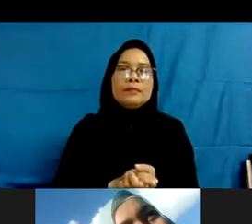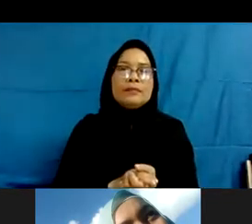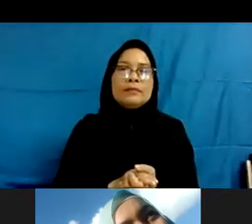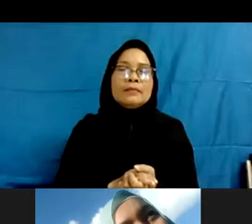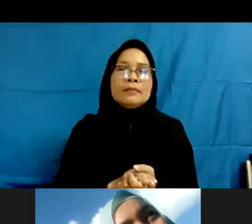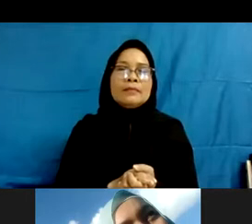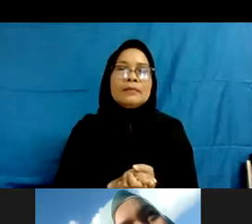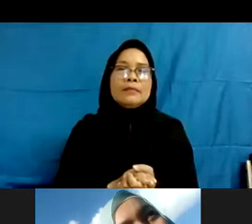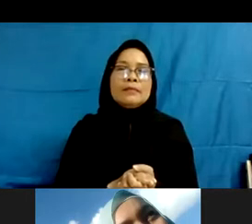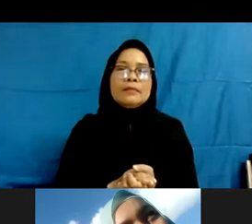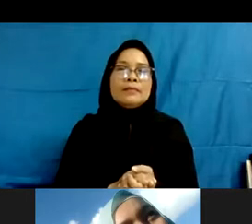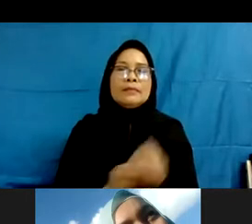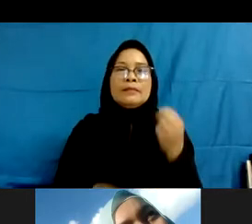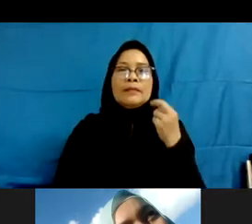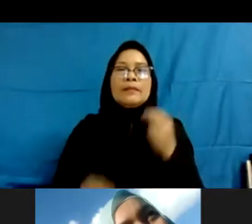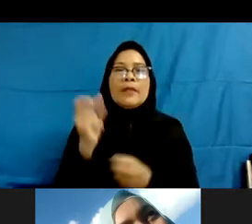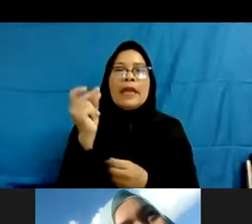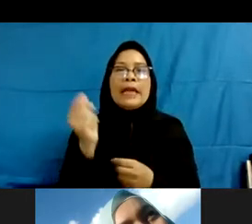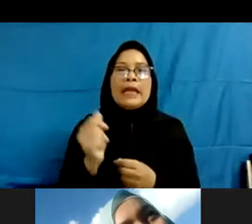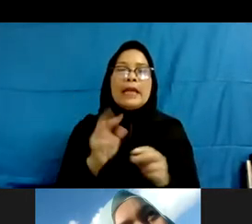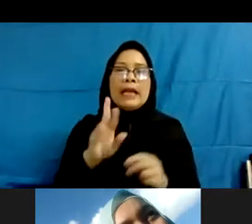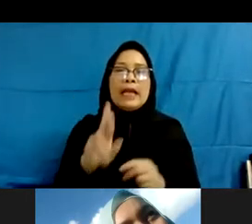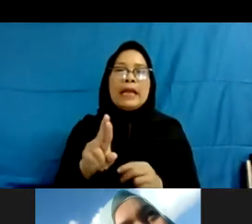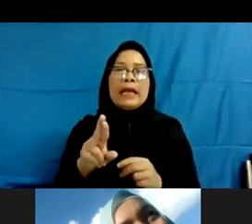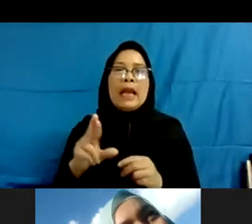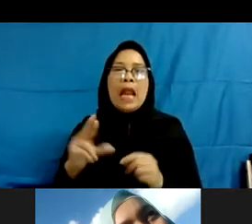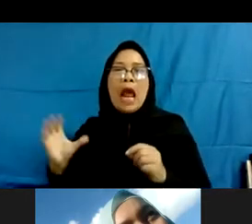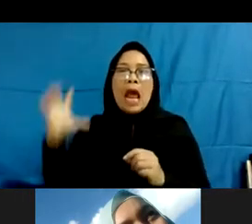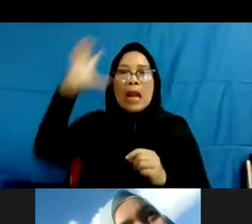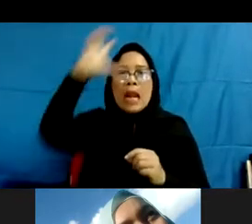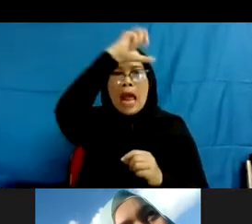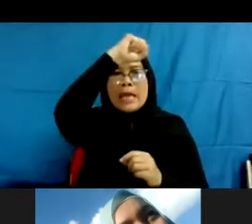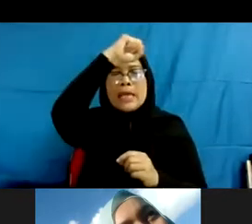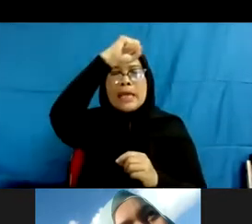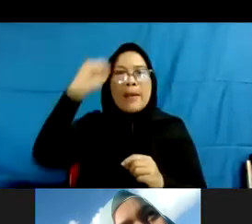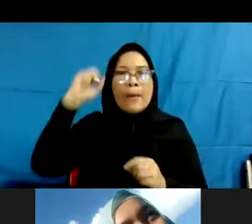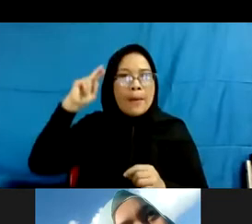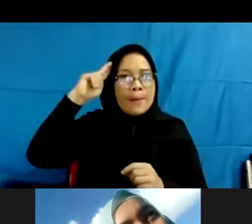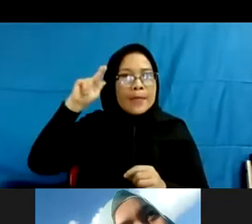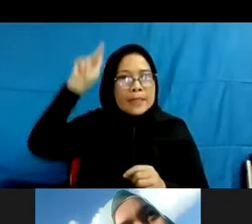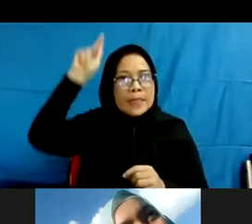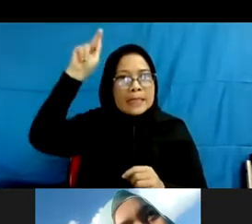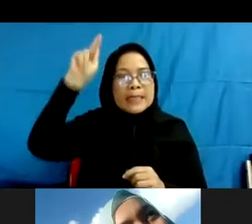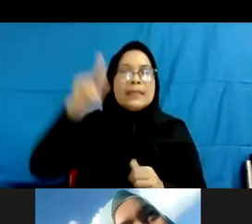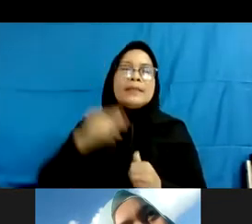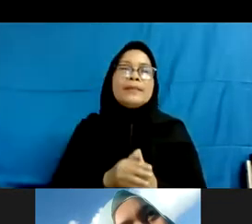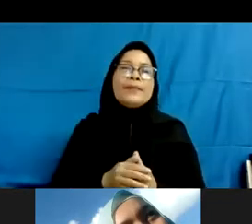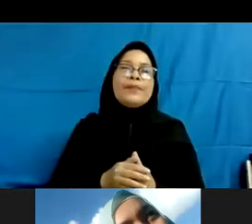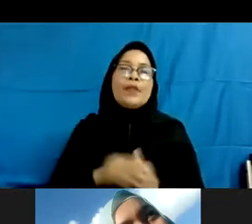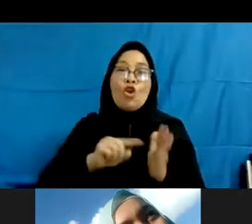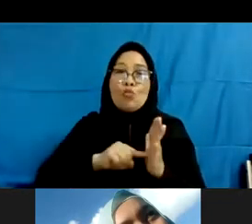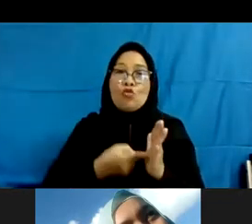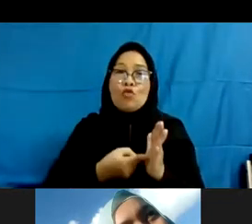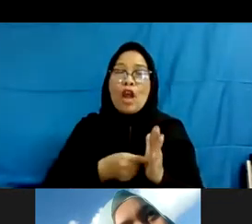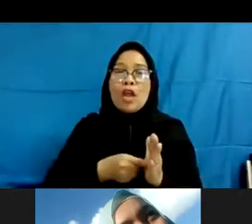R ini raih prestasi. Jadi mula dari belajar huruf Braille, lalu waktu itu saya